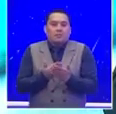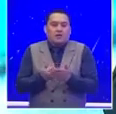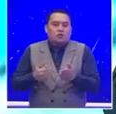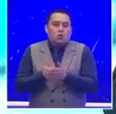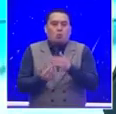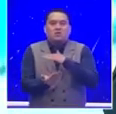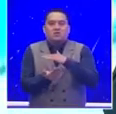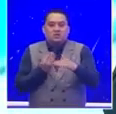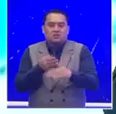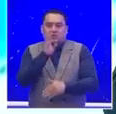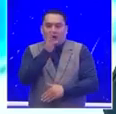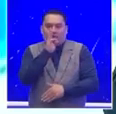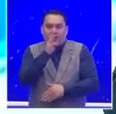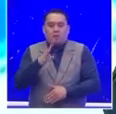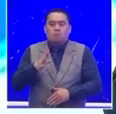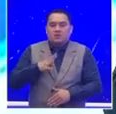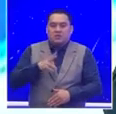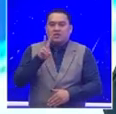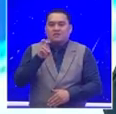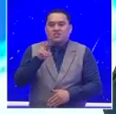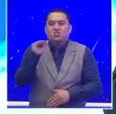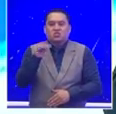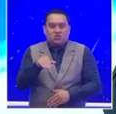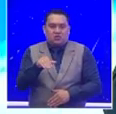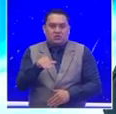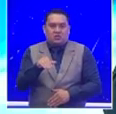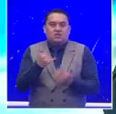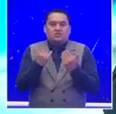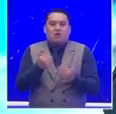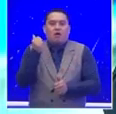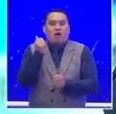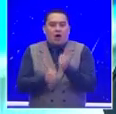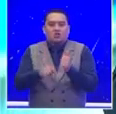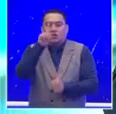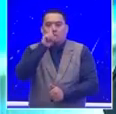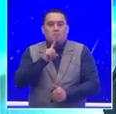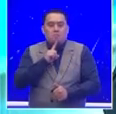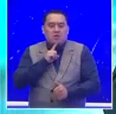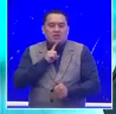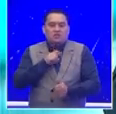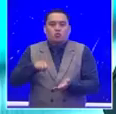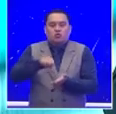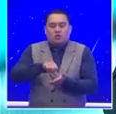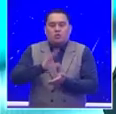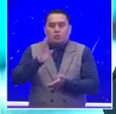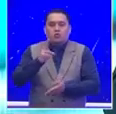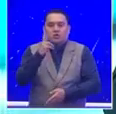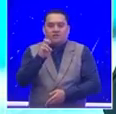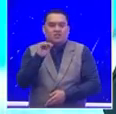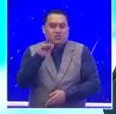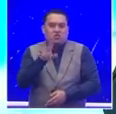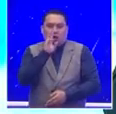призыва зарплата военнообязанного составляла 200 тысяч тенге, то за каждый месяц сборов он также получит 200 тысяч